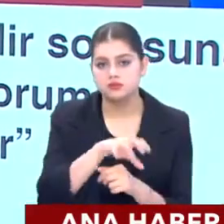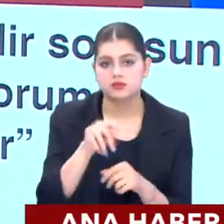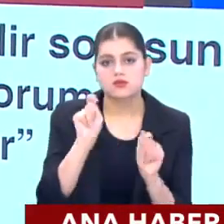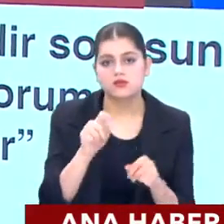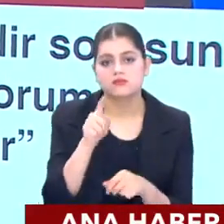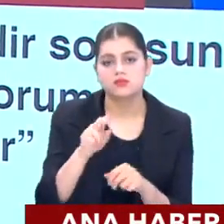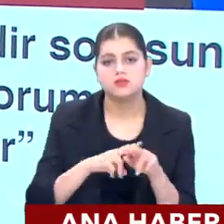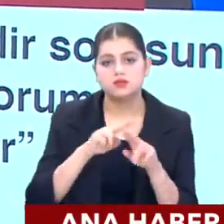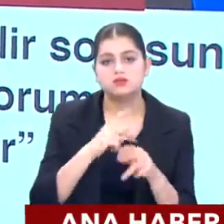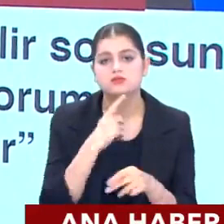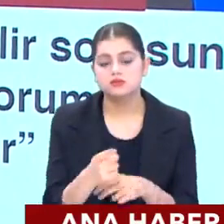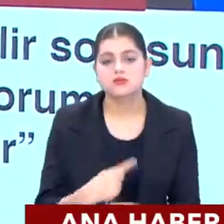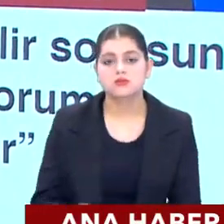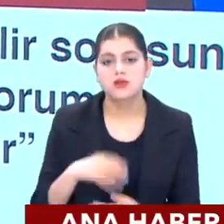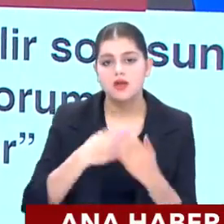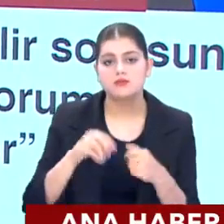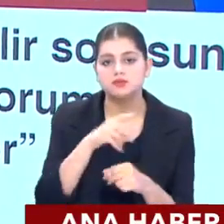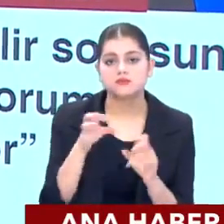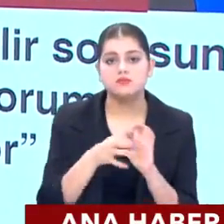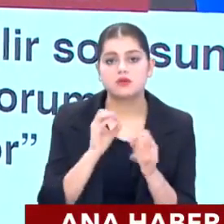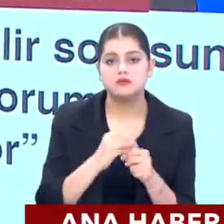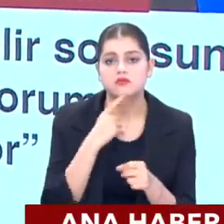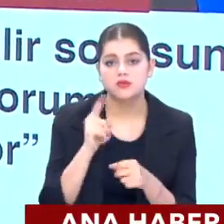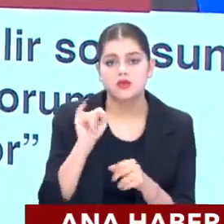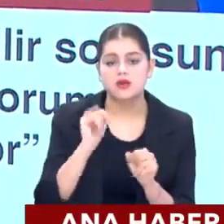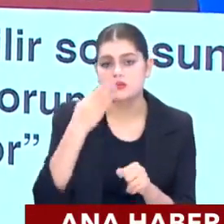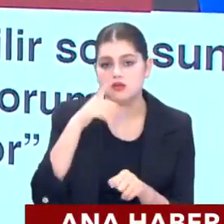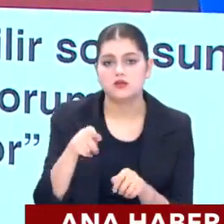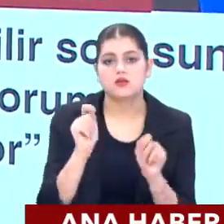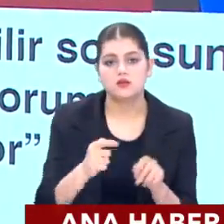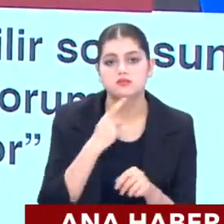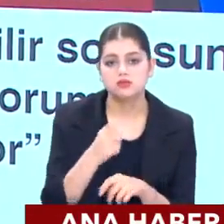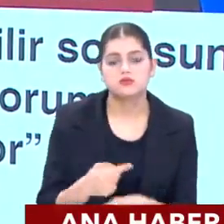Siz örgütlemişsiniz hepsi size bağlı Tabii ki size adayı gösterecekler kimi gösterecekler canım